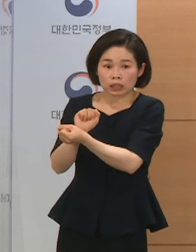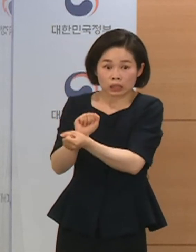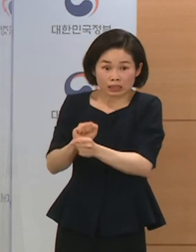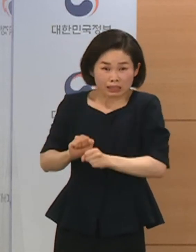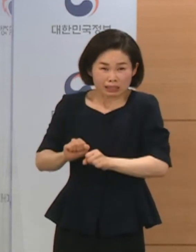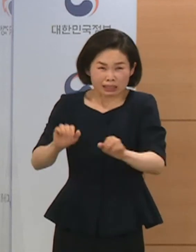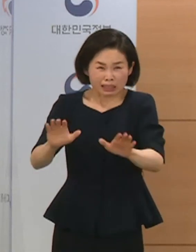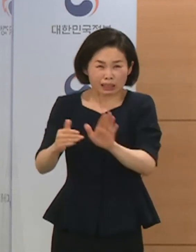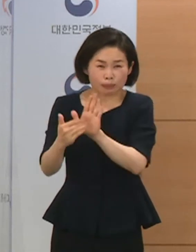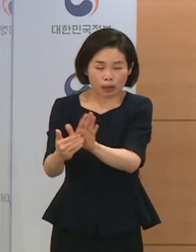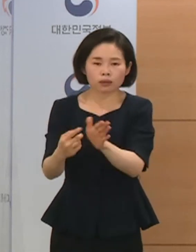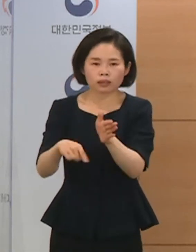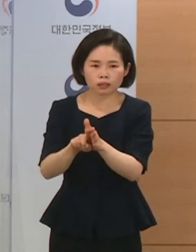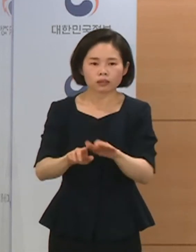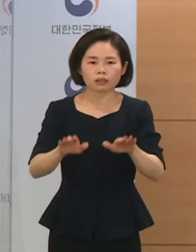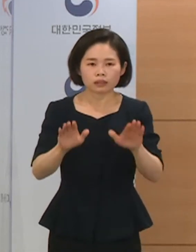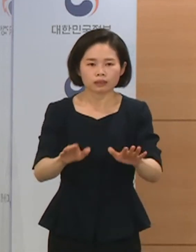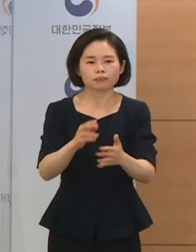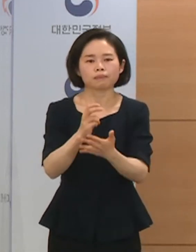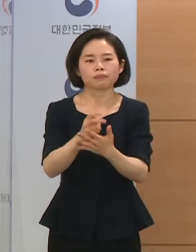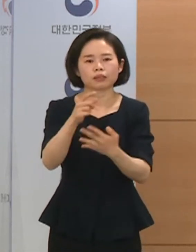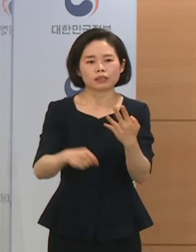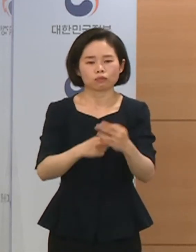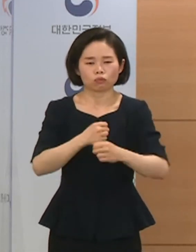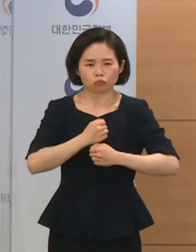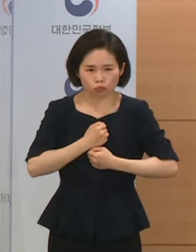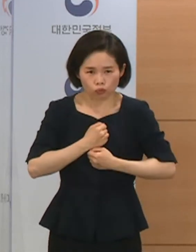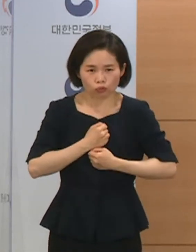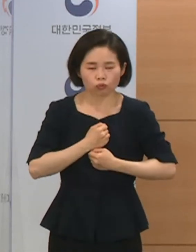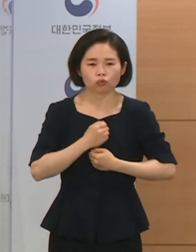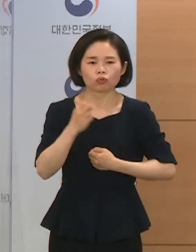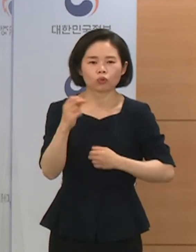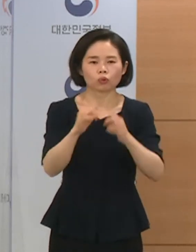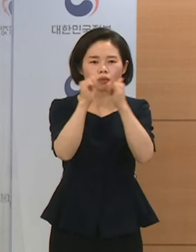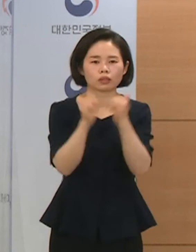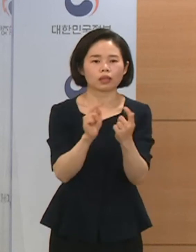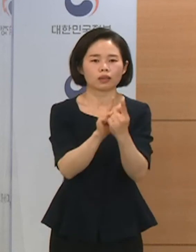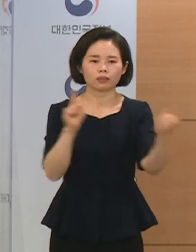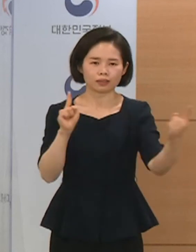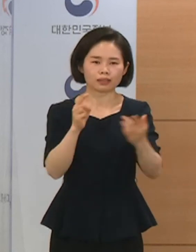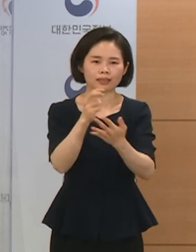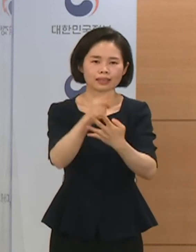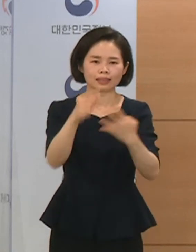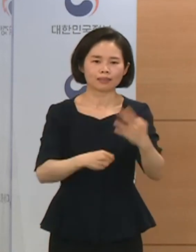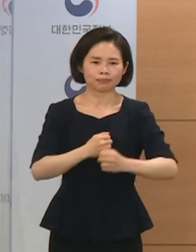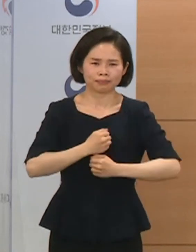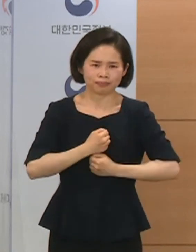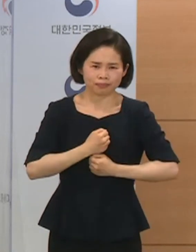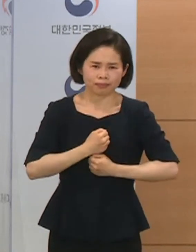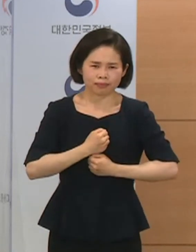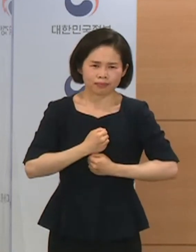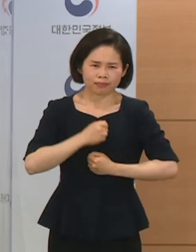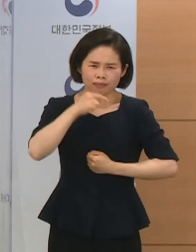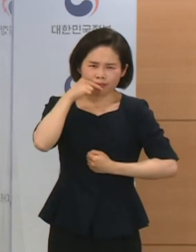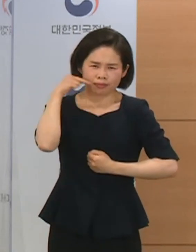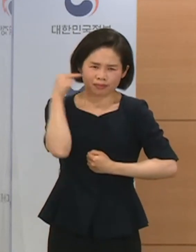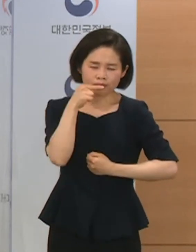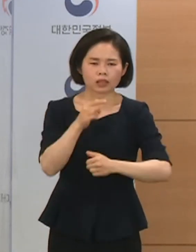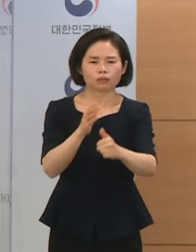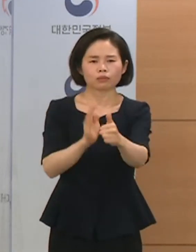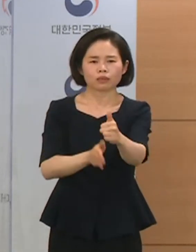시점에서의 방역수칙 준수 그리고 사회적 거리 두기 준수를 철저히 해주실 것을 거듭 당부를 드립니다.